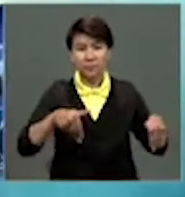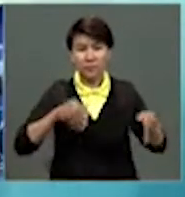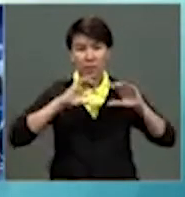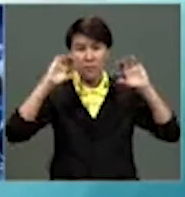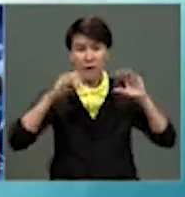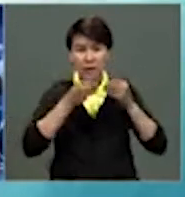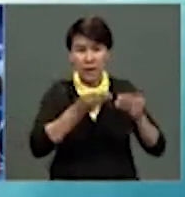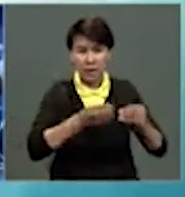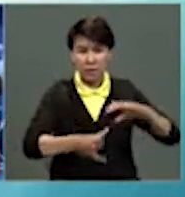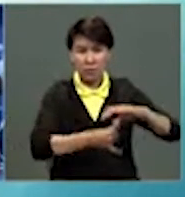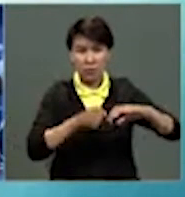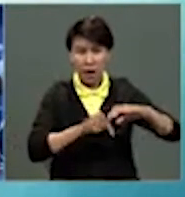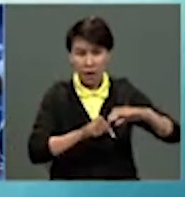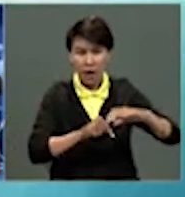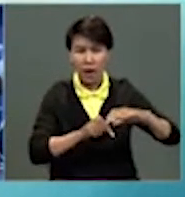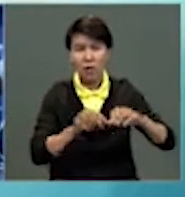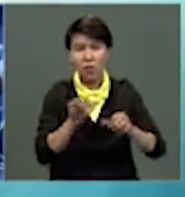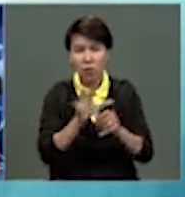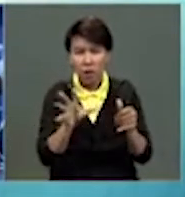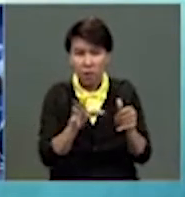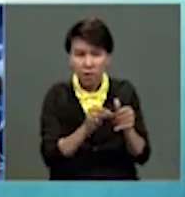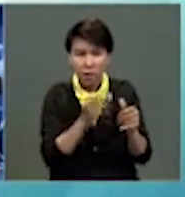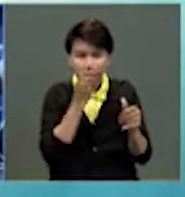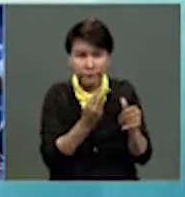รายอยู่ในสเตจก็ดันตีนทั้งสิ้นครับเอ่อทำให้ยอดรวมสะสมอยู่ที่3200 2